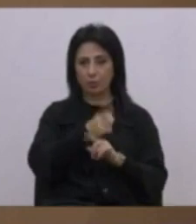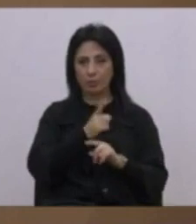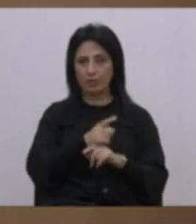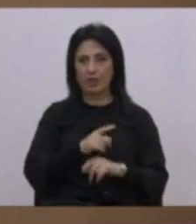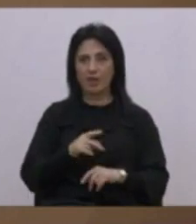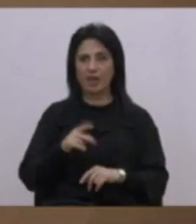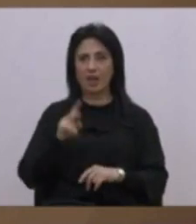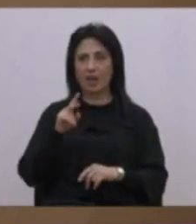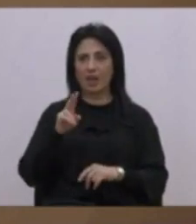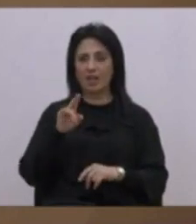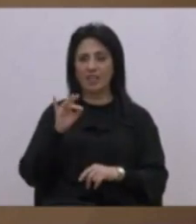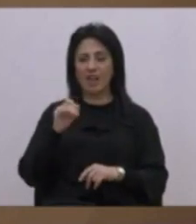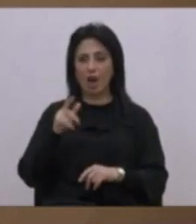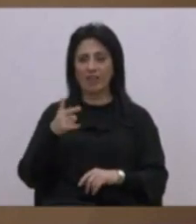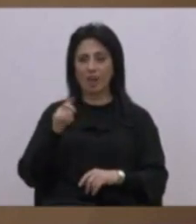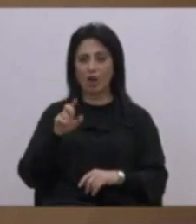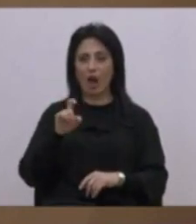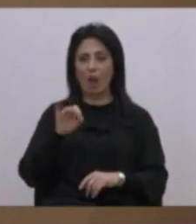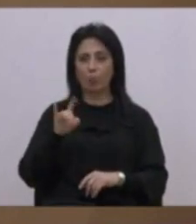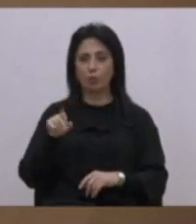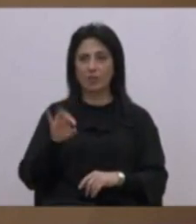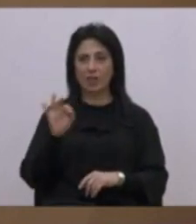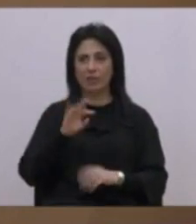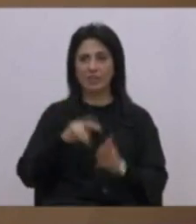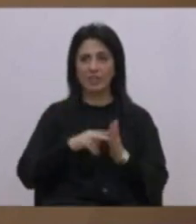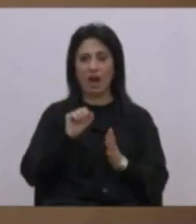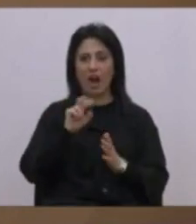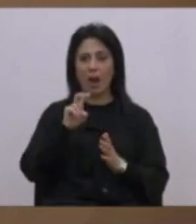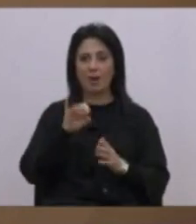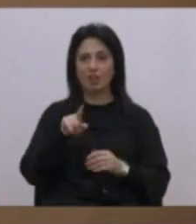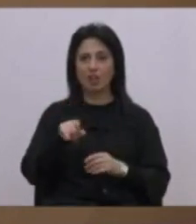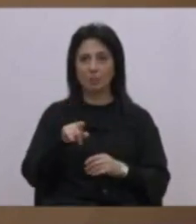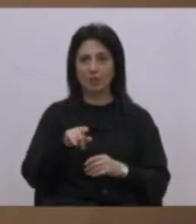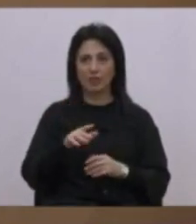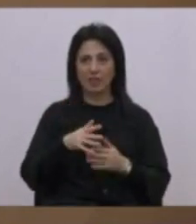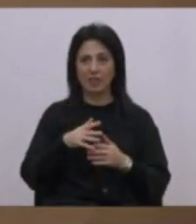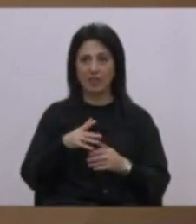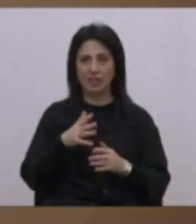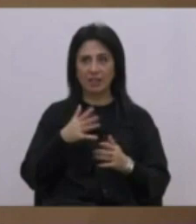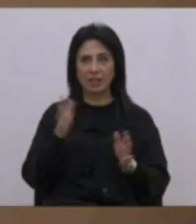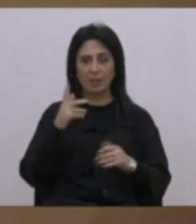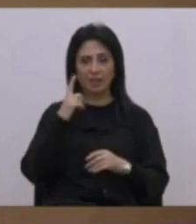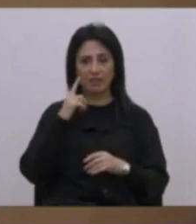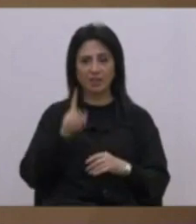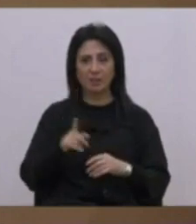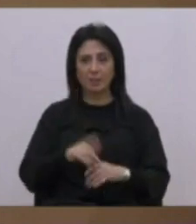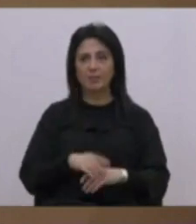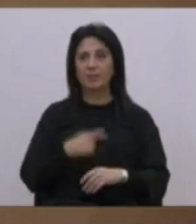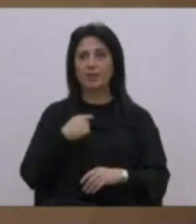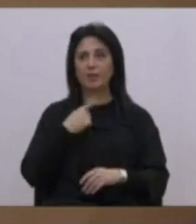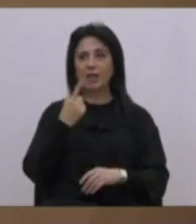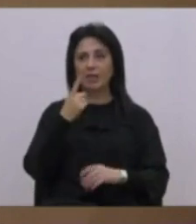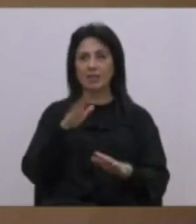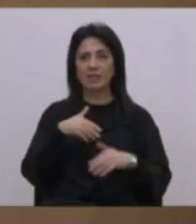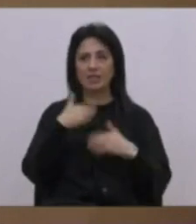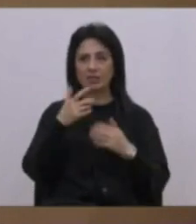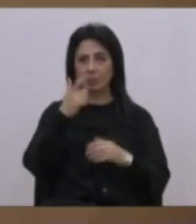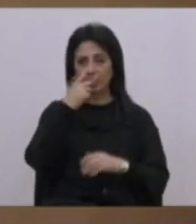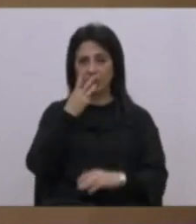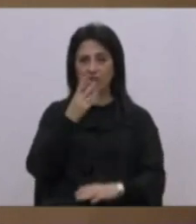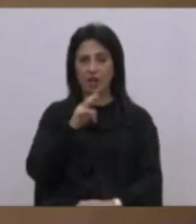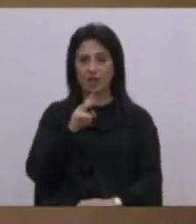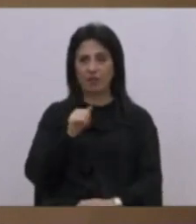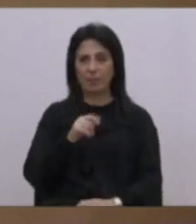ლაშა დიაროვზე და გიორგი ხაბურზანიაზე ამ სტრატეგია აღმოშენებელს ნამეტანი გვესხმით რა და მე ერთი წინადადება მაქვს ბატონ